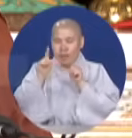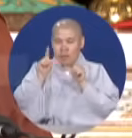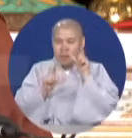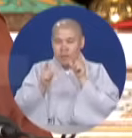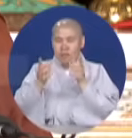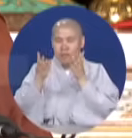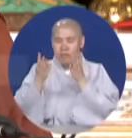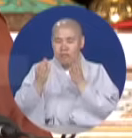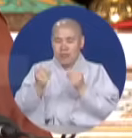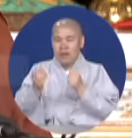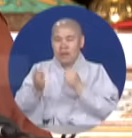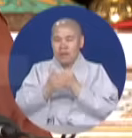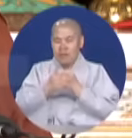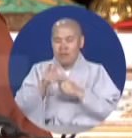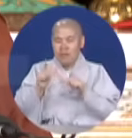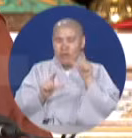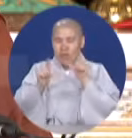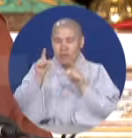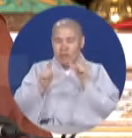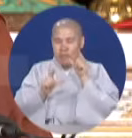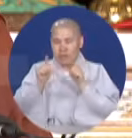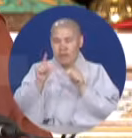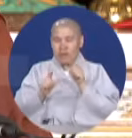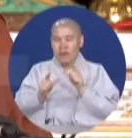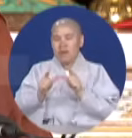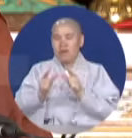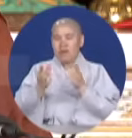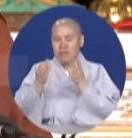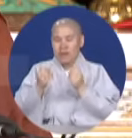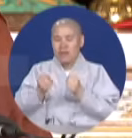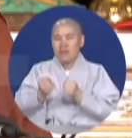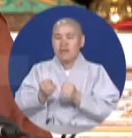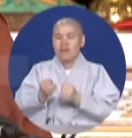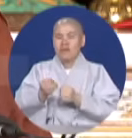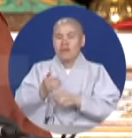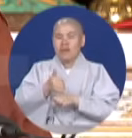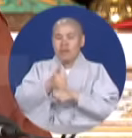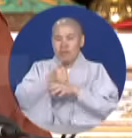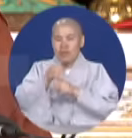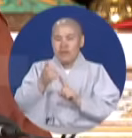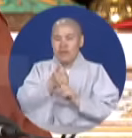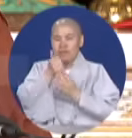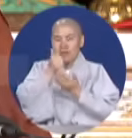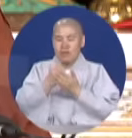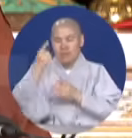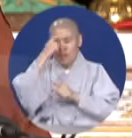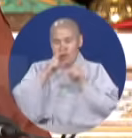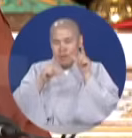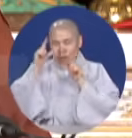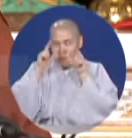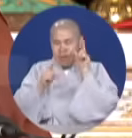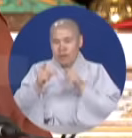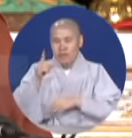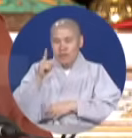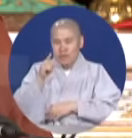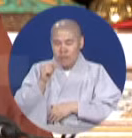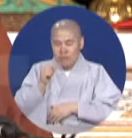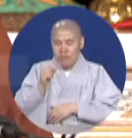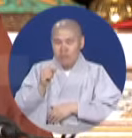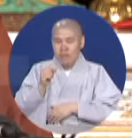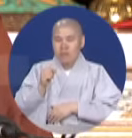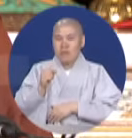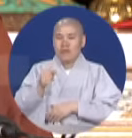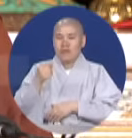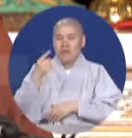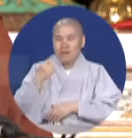모양이 한이 없죠. 열애상도 많고 보살상도 많아요. 만면천두예요. 얼굴이 만이고 머리가 천이란 말이에요. 각각